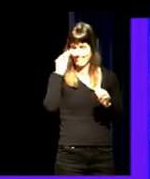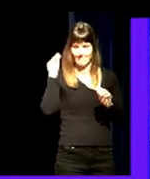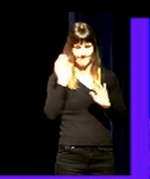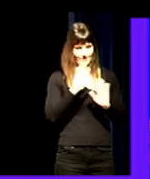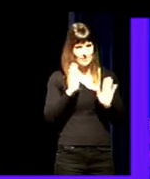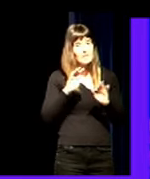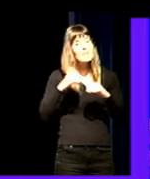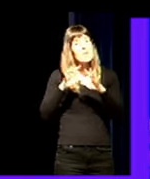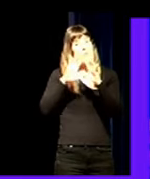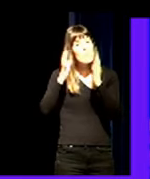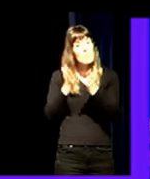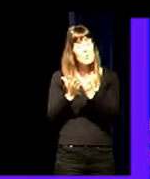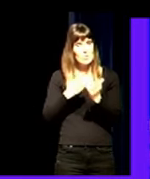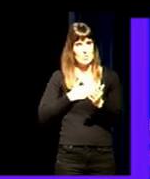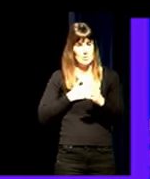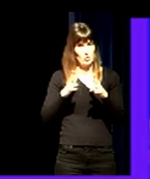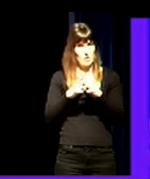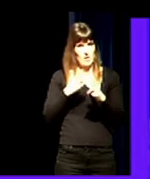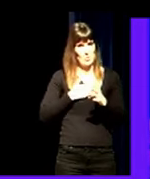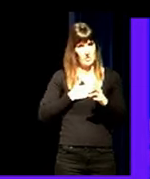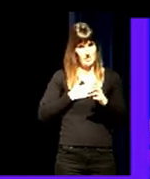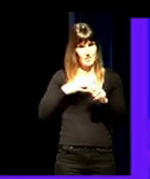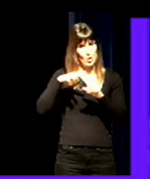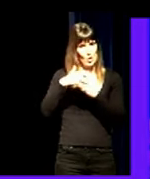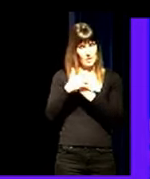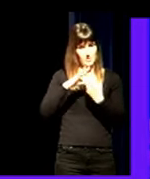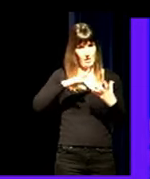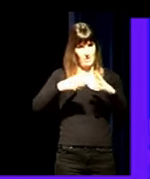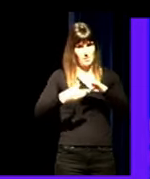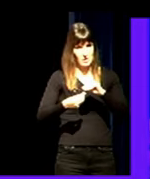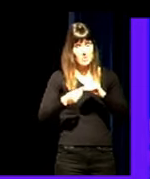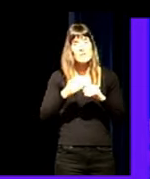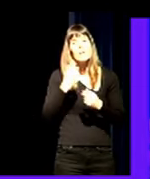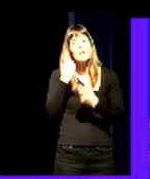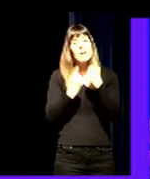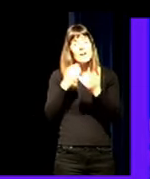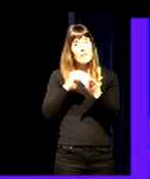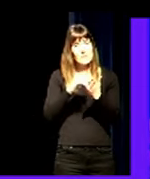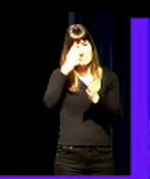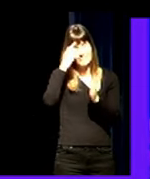baten. Eta, klaro, dauzkagun aurre iritziak, pues, kendu, ez da, motxila horiek kendu.